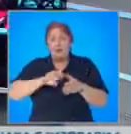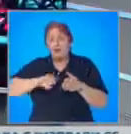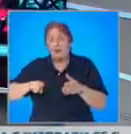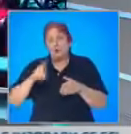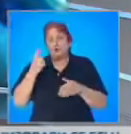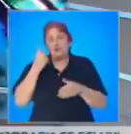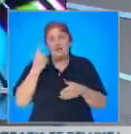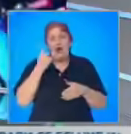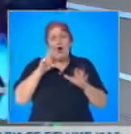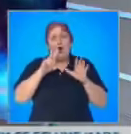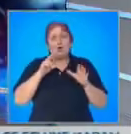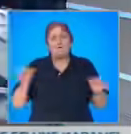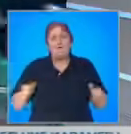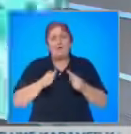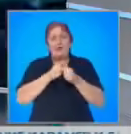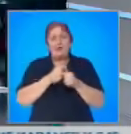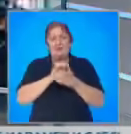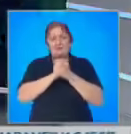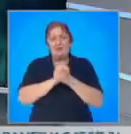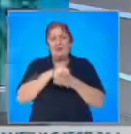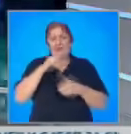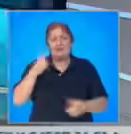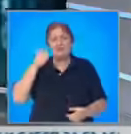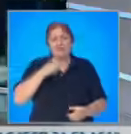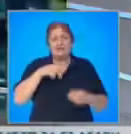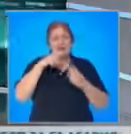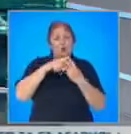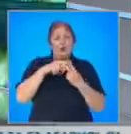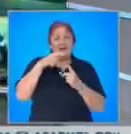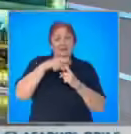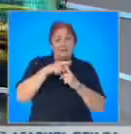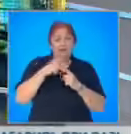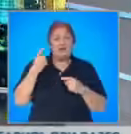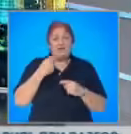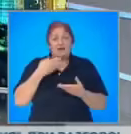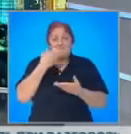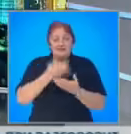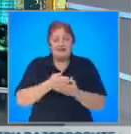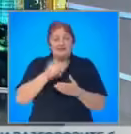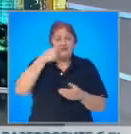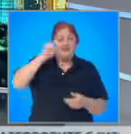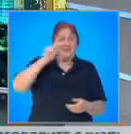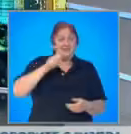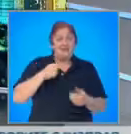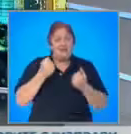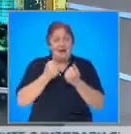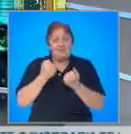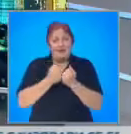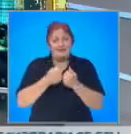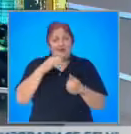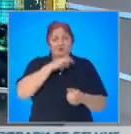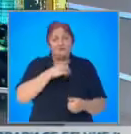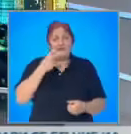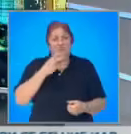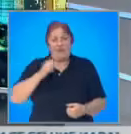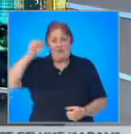кг отпадна още на 8 на финалите. Поздравленията в днешния ден са за Полина Трифонова. Единствената ни представителка в тениса на маса